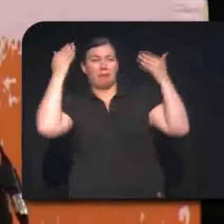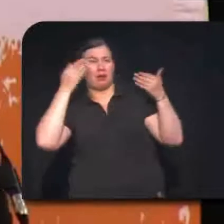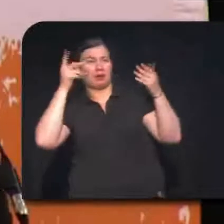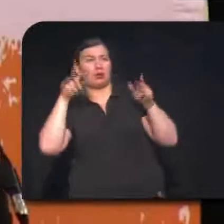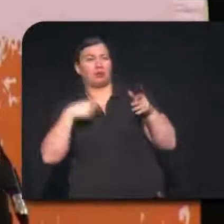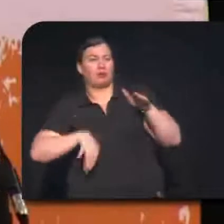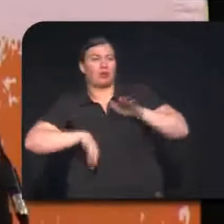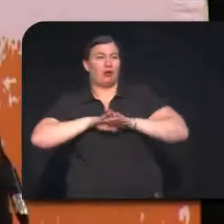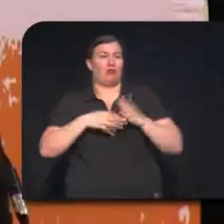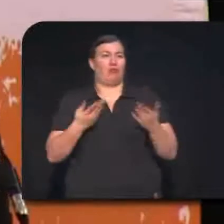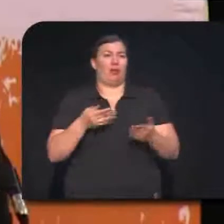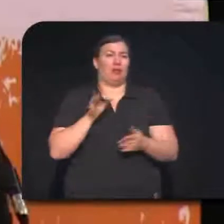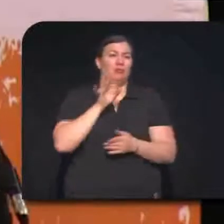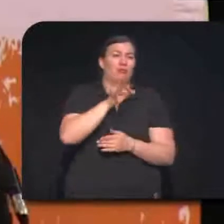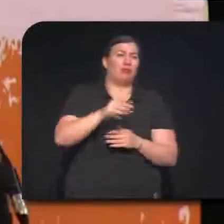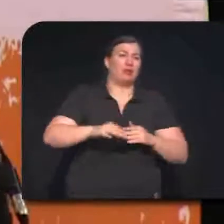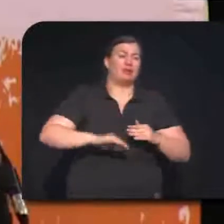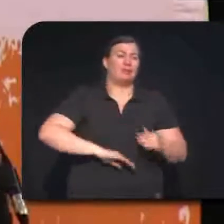management